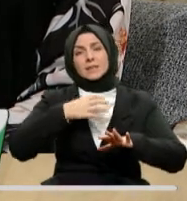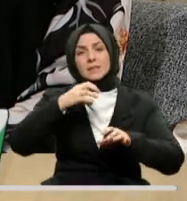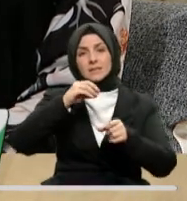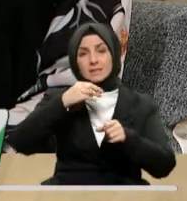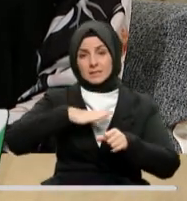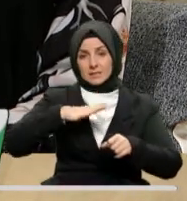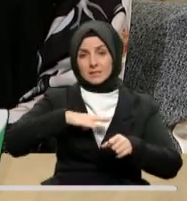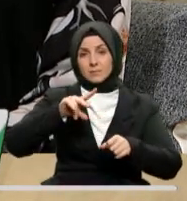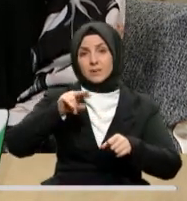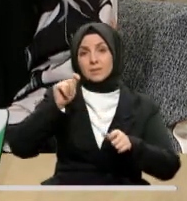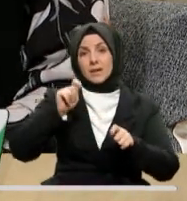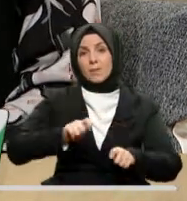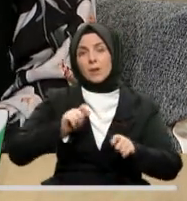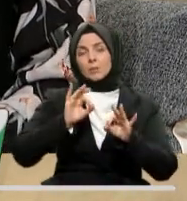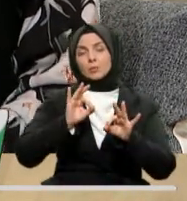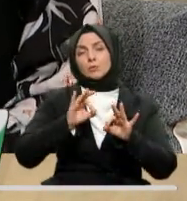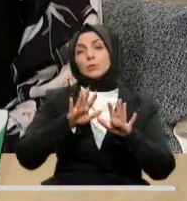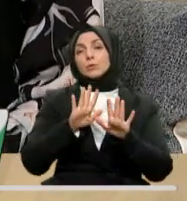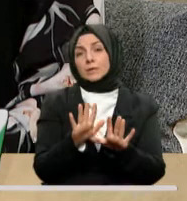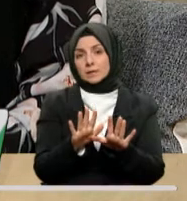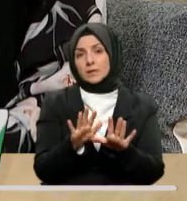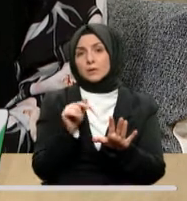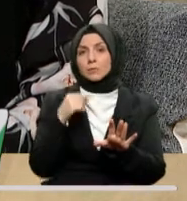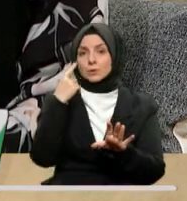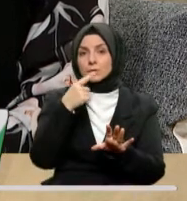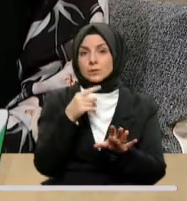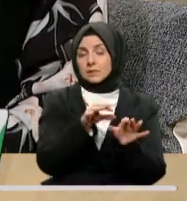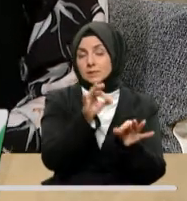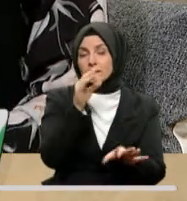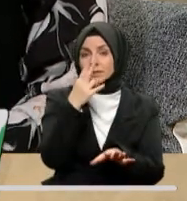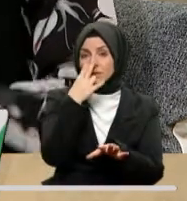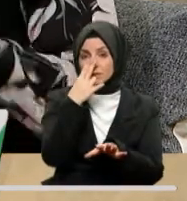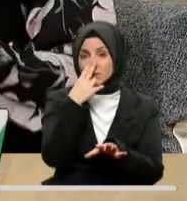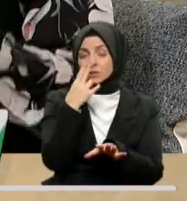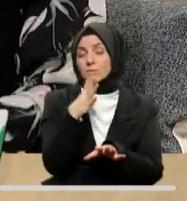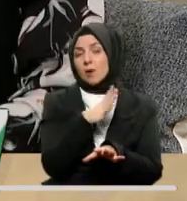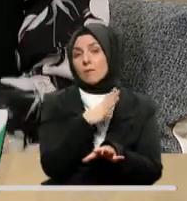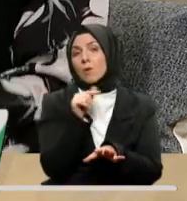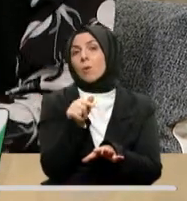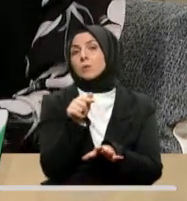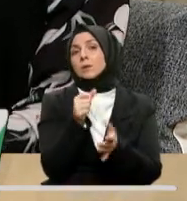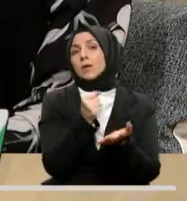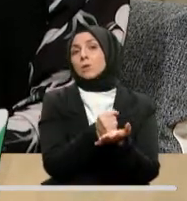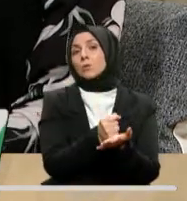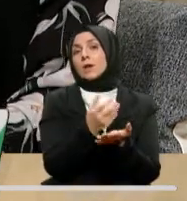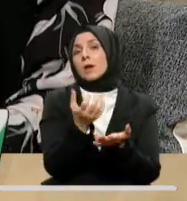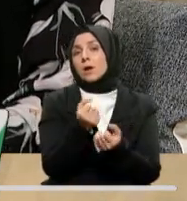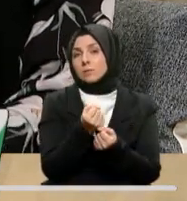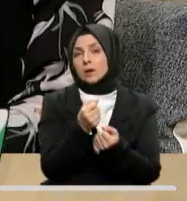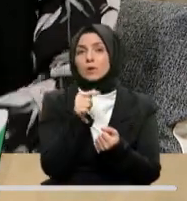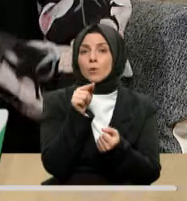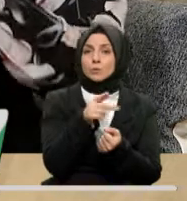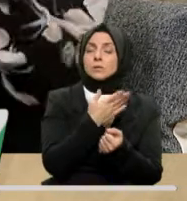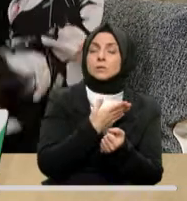çok da mümkün değil zannet Evet ve şey dolu insanları alıştırıyor uzda Yani biz onlardan onay almak onların sevgisini